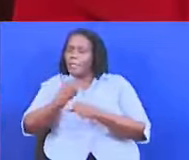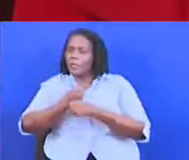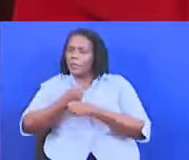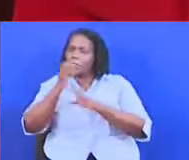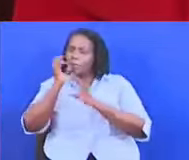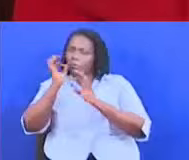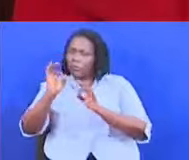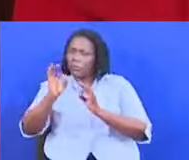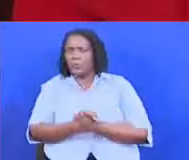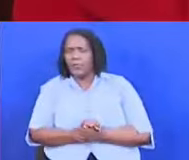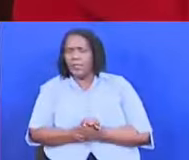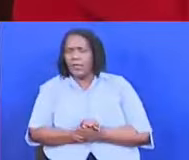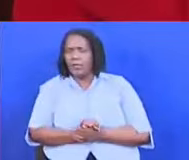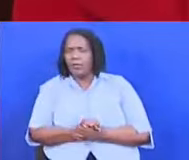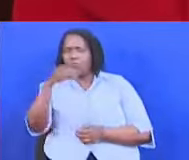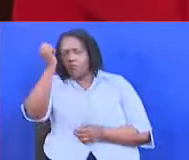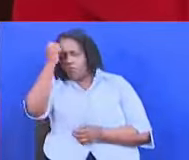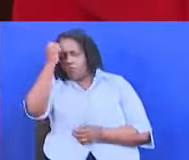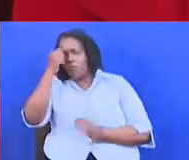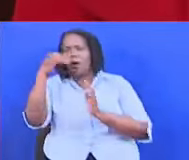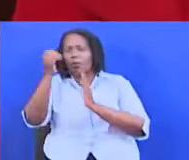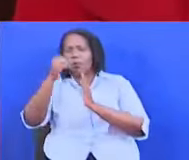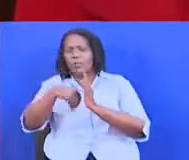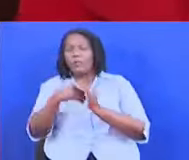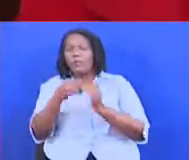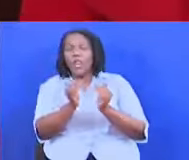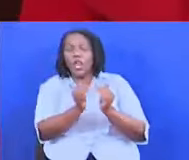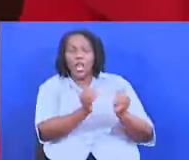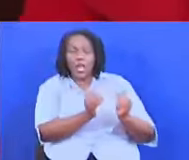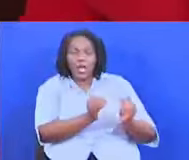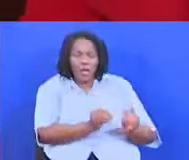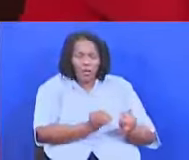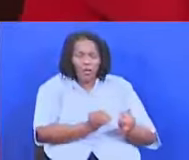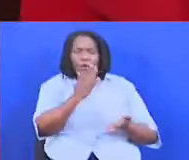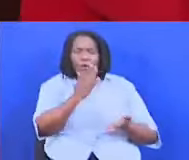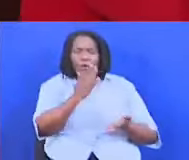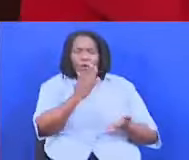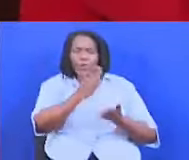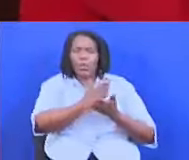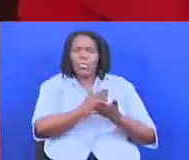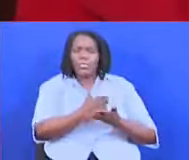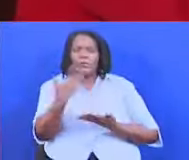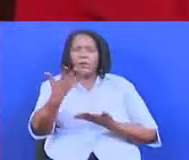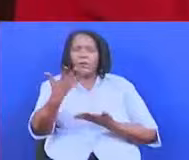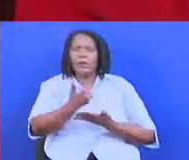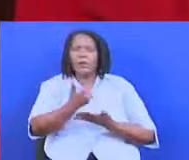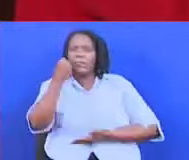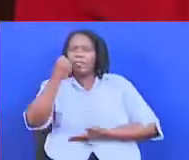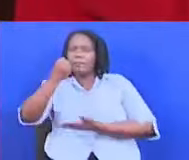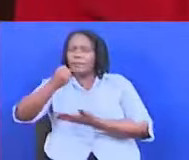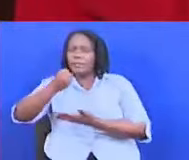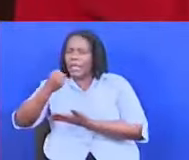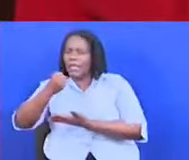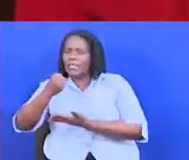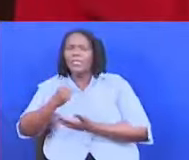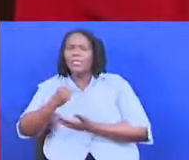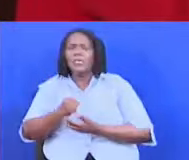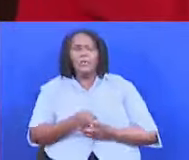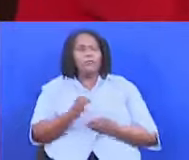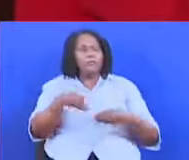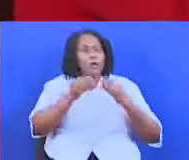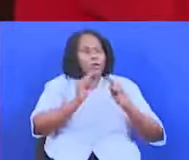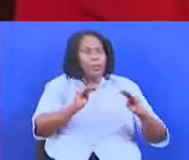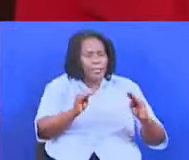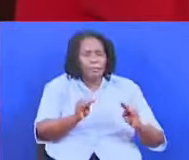na hasa kwa kuwajali wachimbaji wadogo wadogo, kwa kuwapa mitaji, kwa kuwapa elimu na mambo mengine. Sasa mimi ningeomba